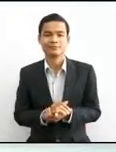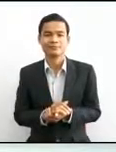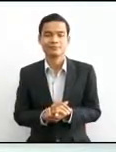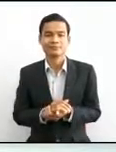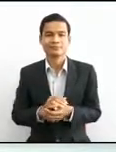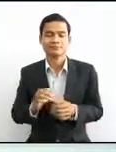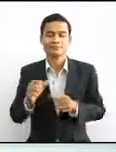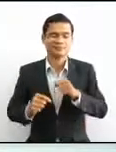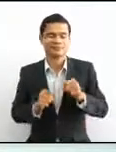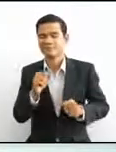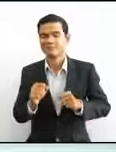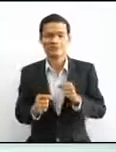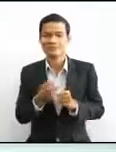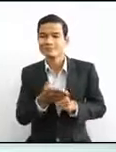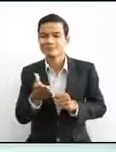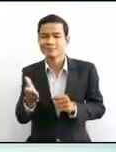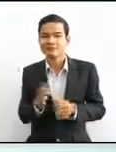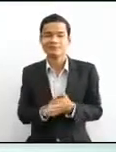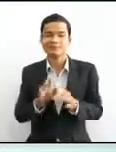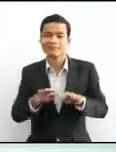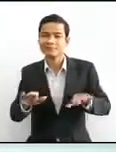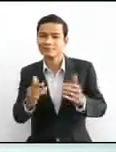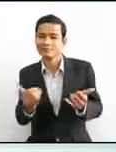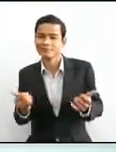chà thay cài vị cao không con ná